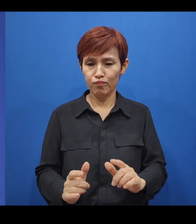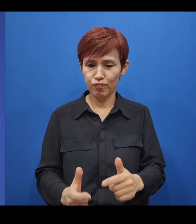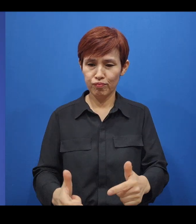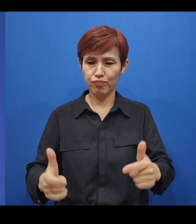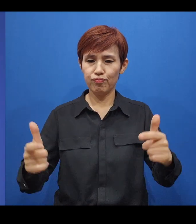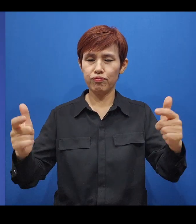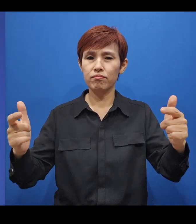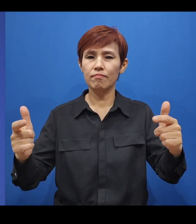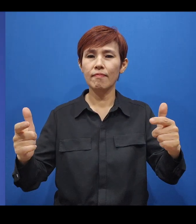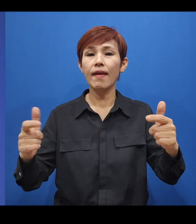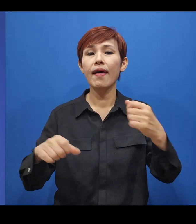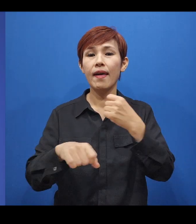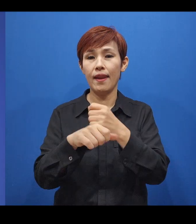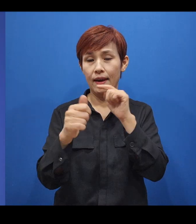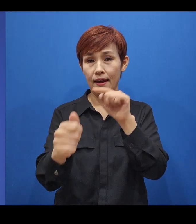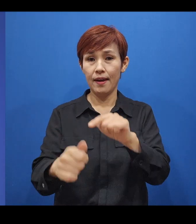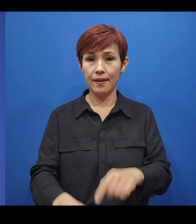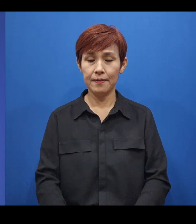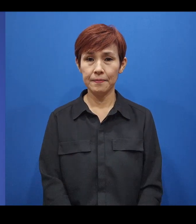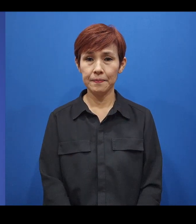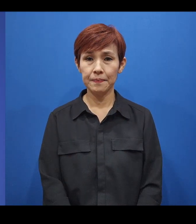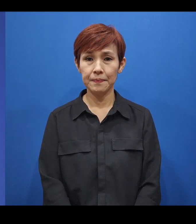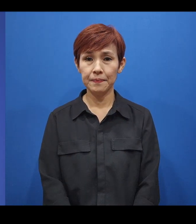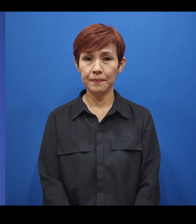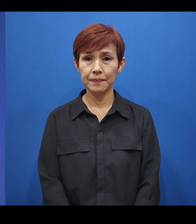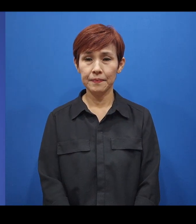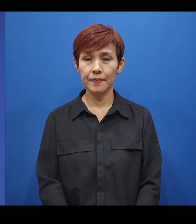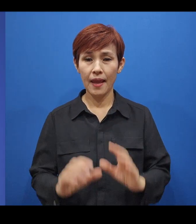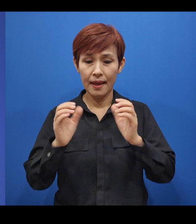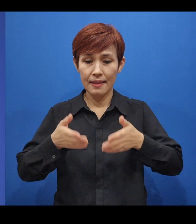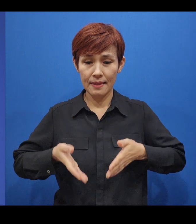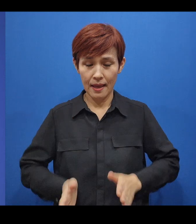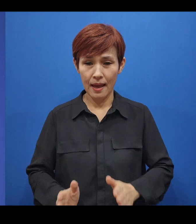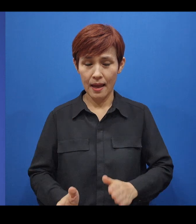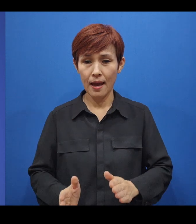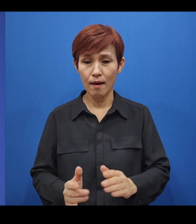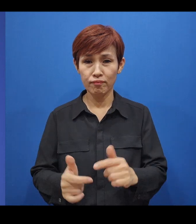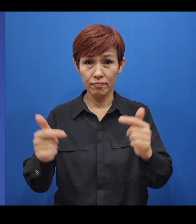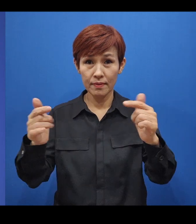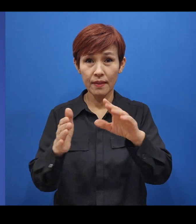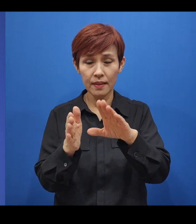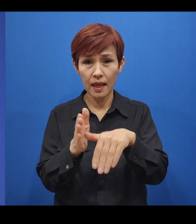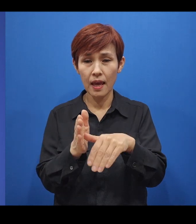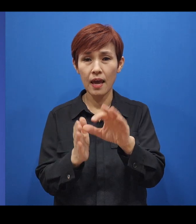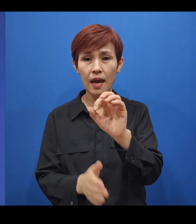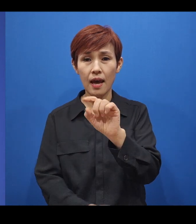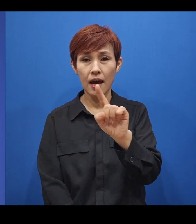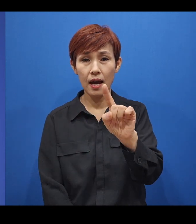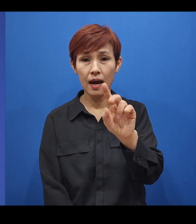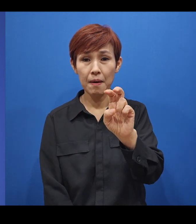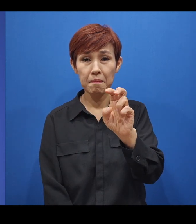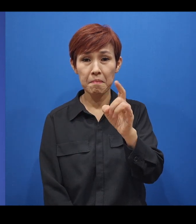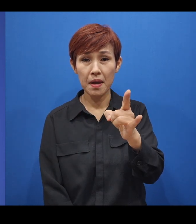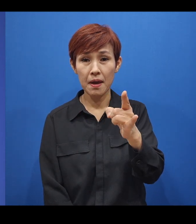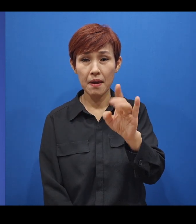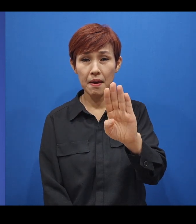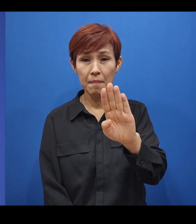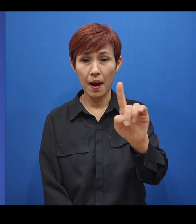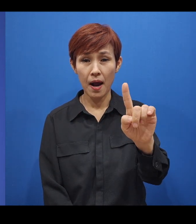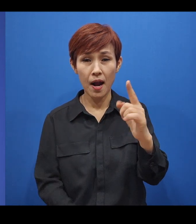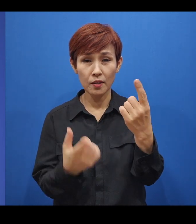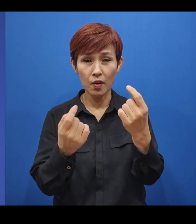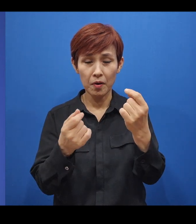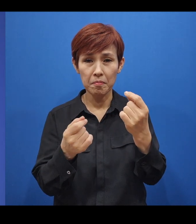번성해라. 생육하고 번성을 할 때 아메바 같이 만들지 않았어요. 자기 몸에서 또 다른 새끼가 그냥